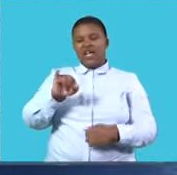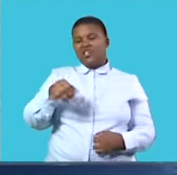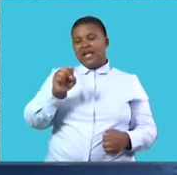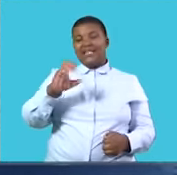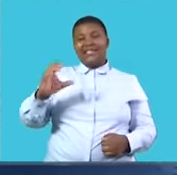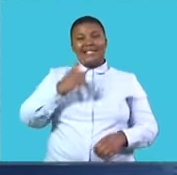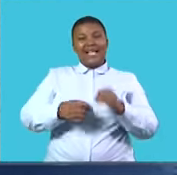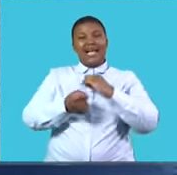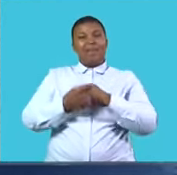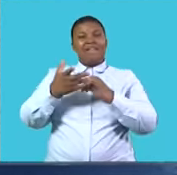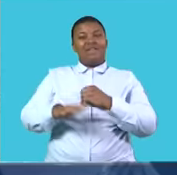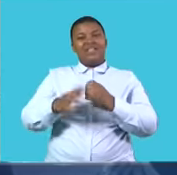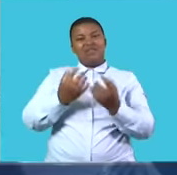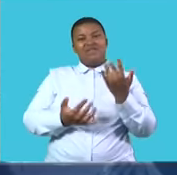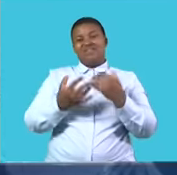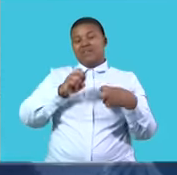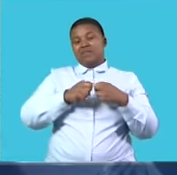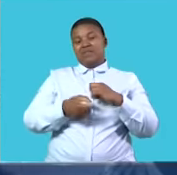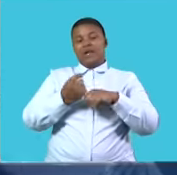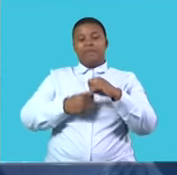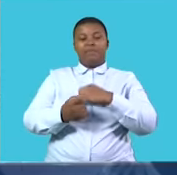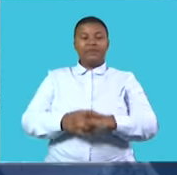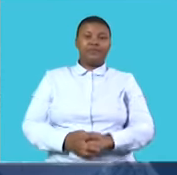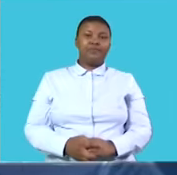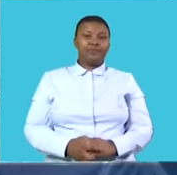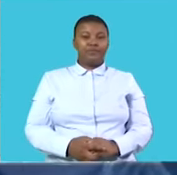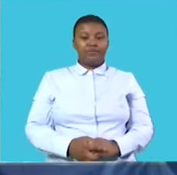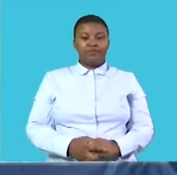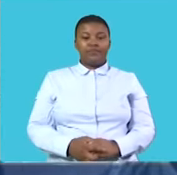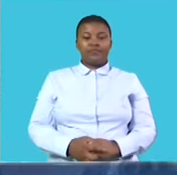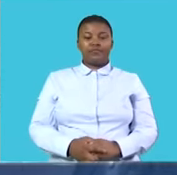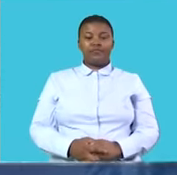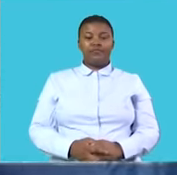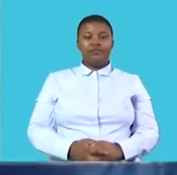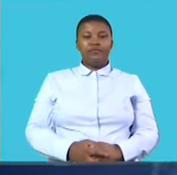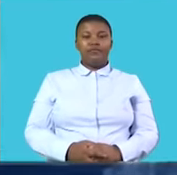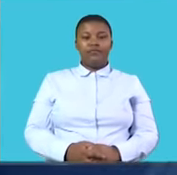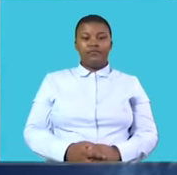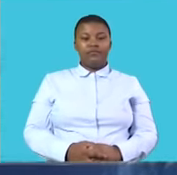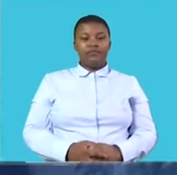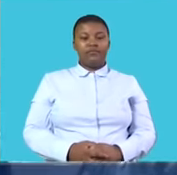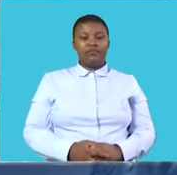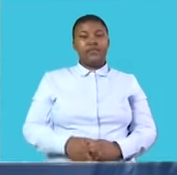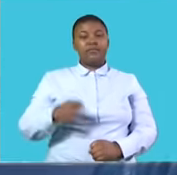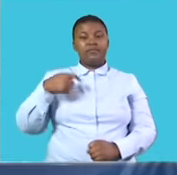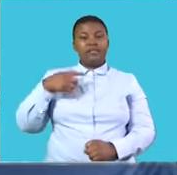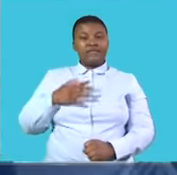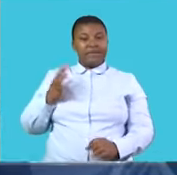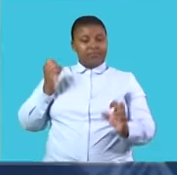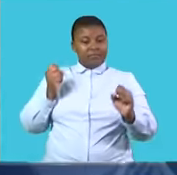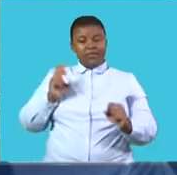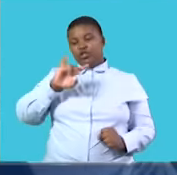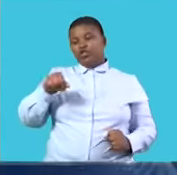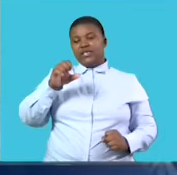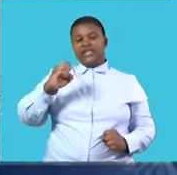Motors yasePortshepstone. Ngifuna ukuthethelela uJC njengamanje kanizakwethu, awenzanga lutho bafowethu, phela